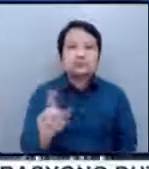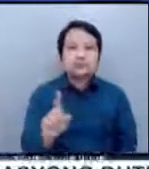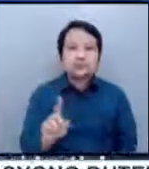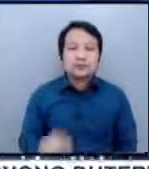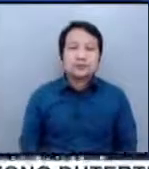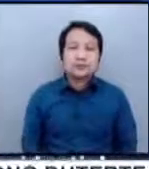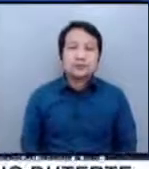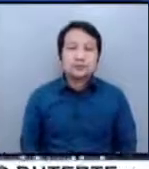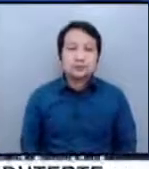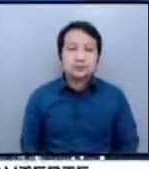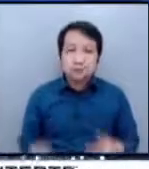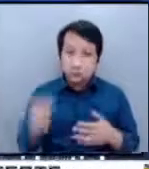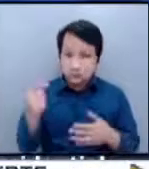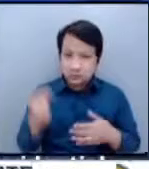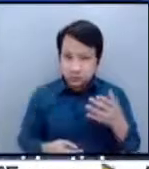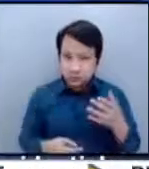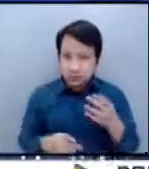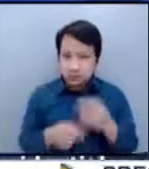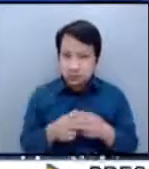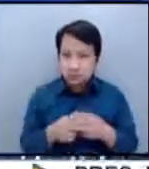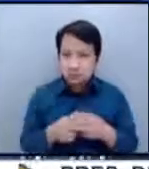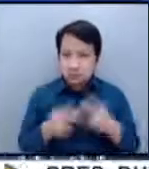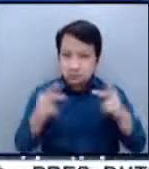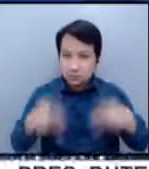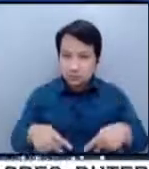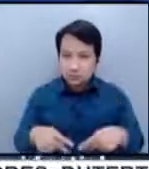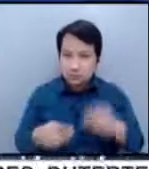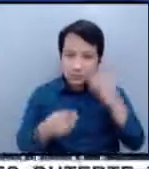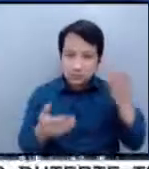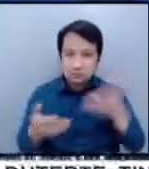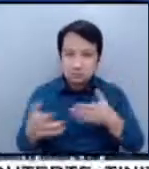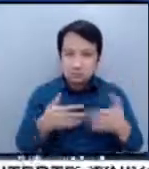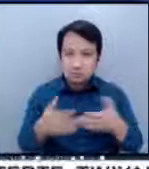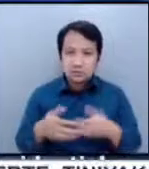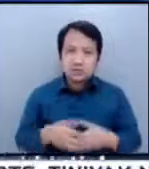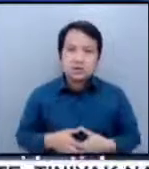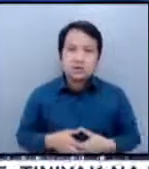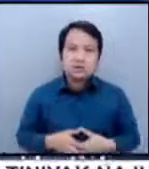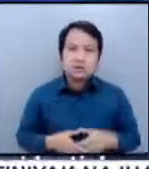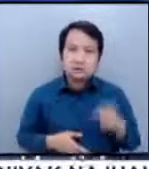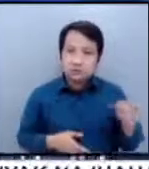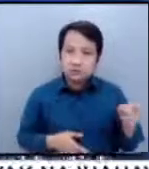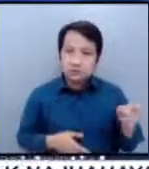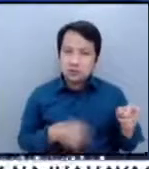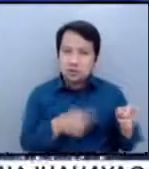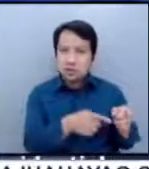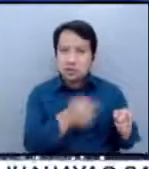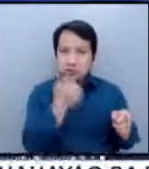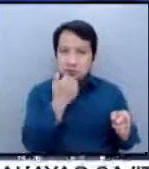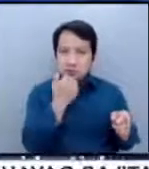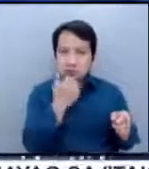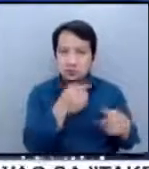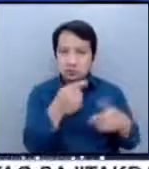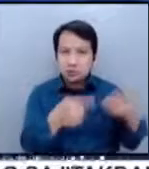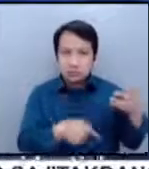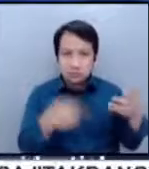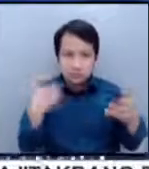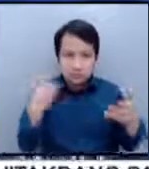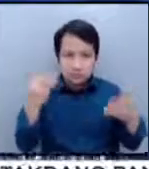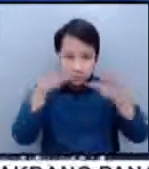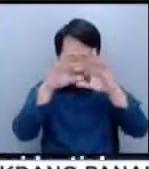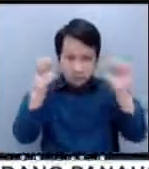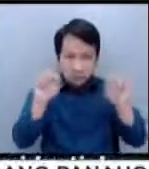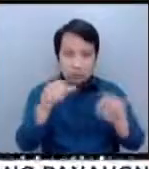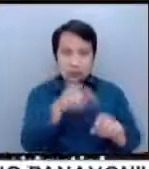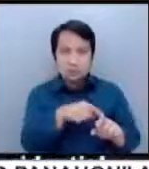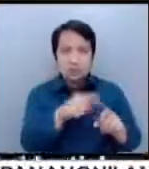name the candidates and maybe what's wrong with them na kailangan malaman ng